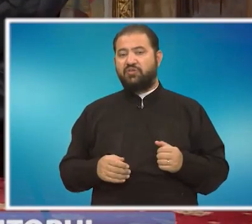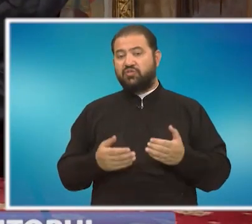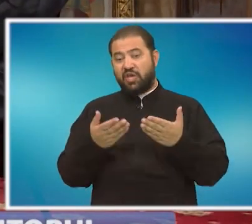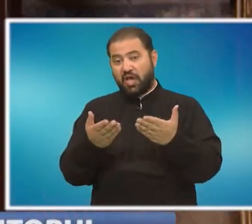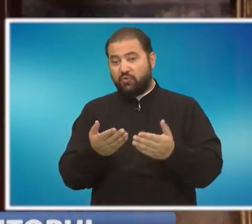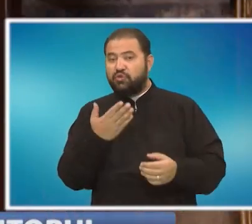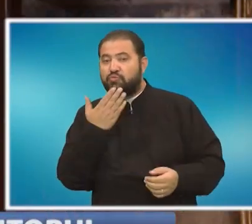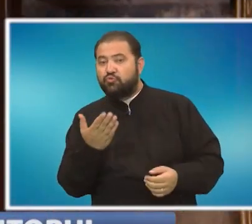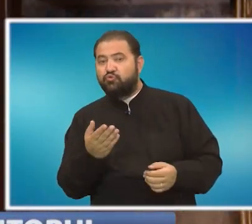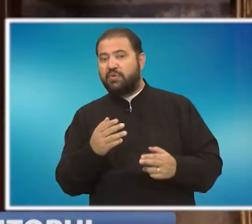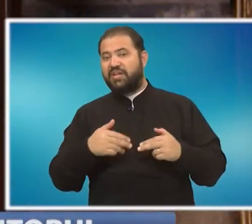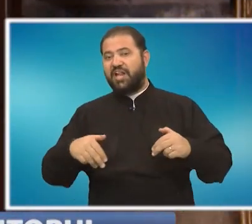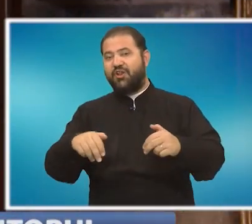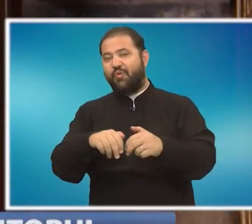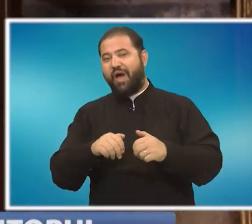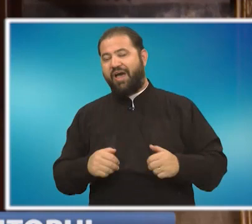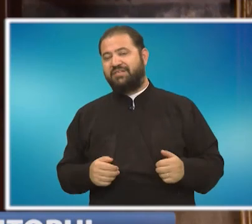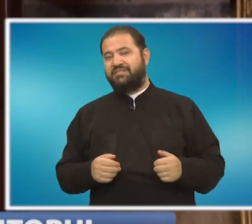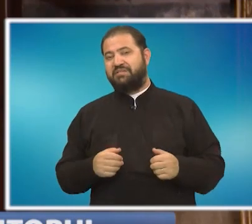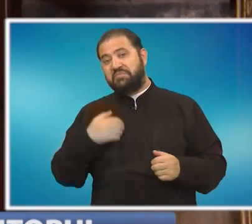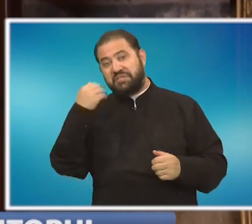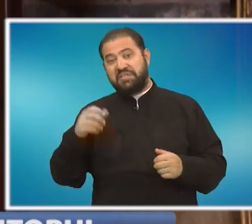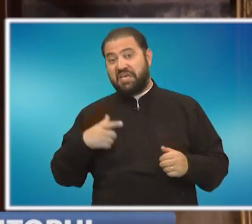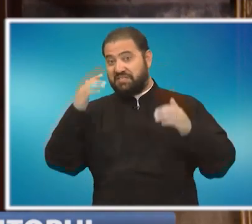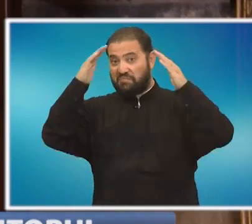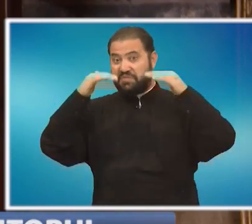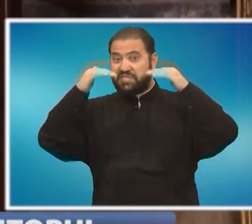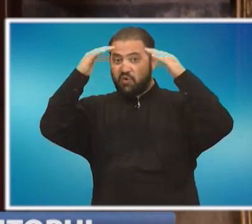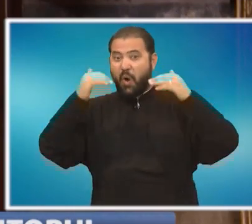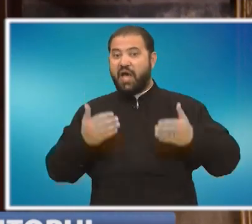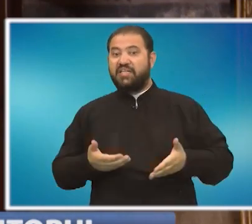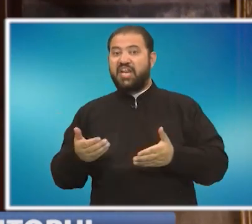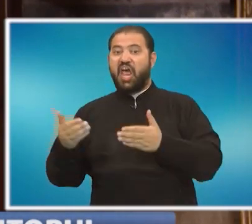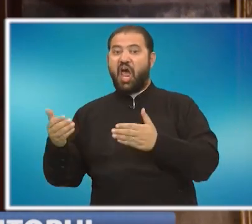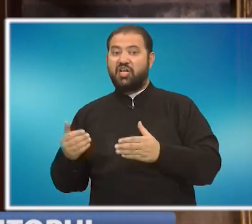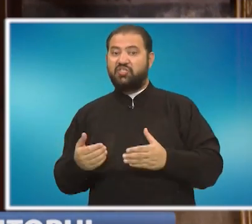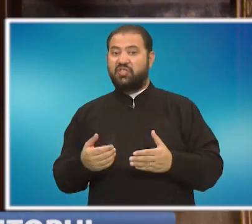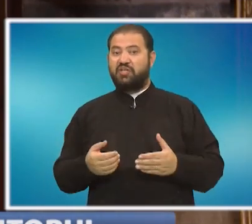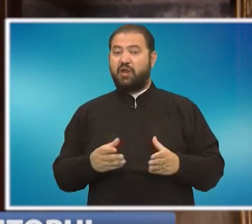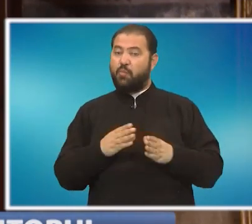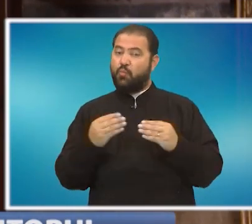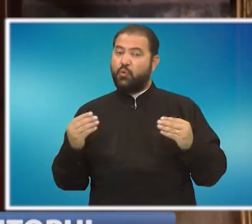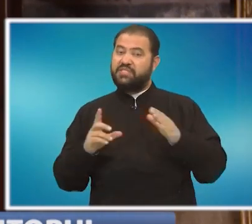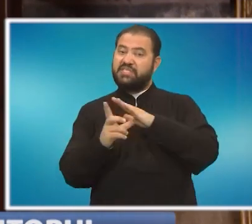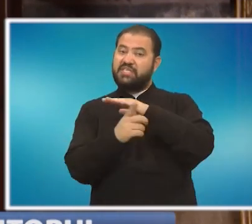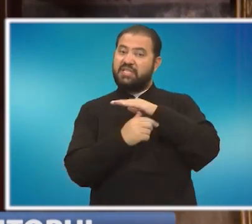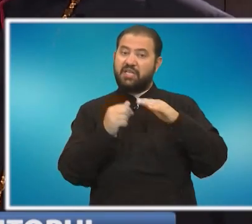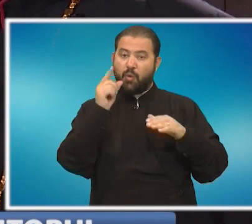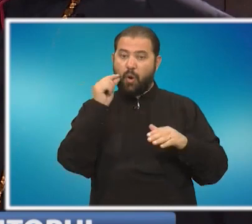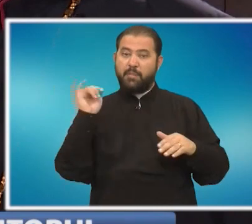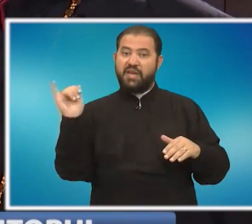și îl cercetezi cu prilejul aniversării sale. De aceea, foarte mulți dintre